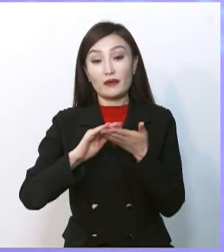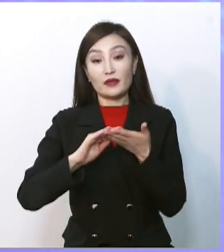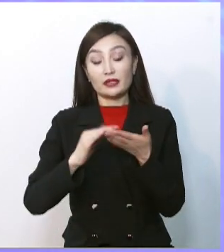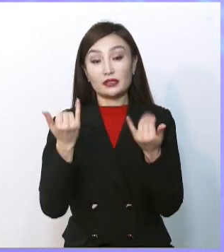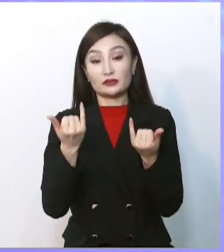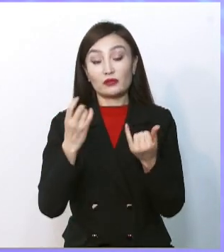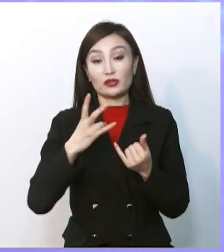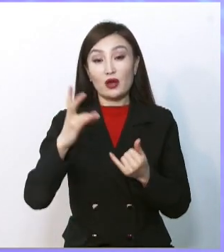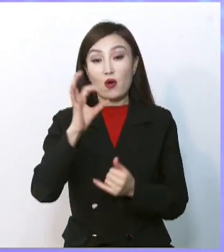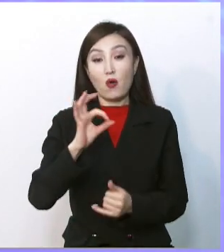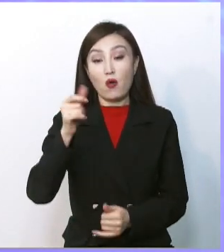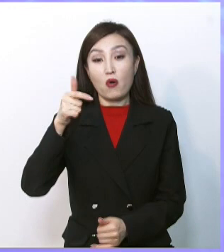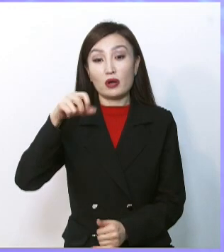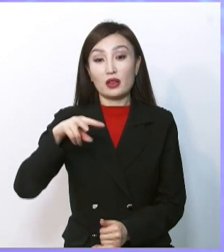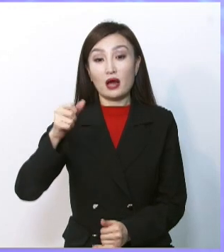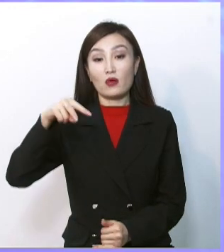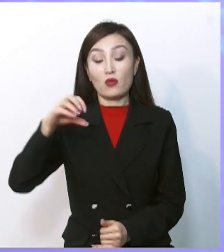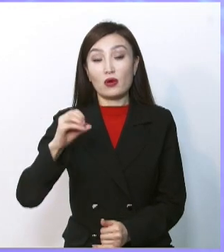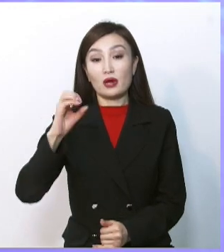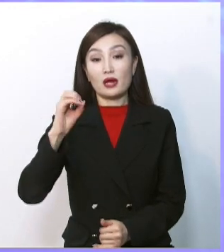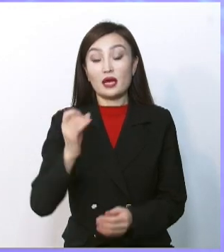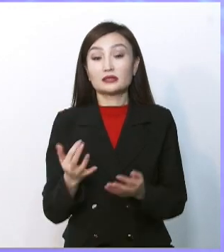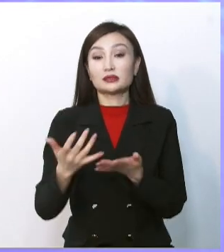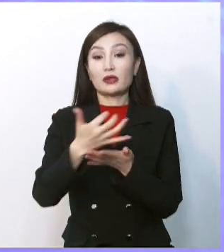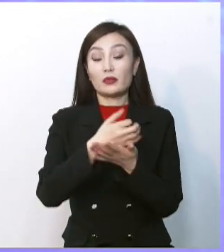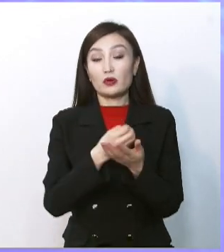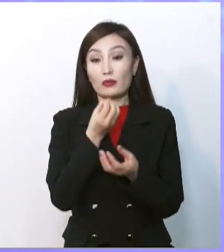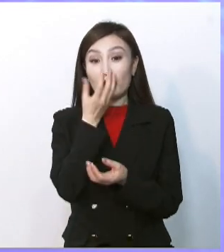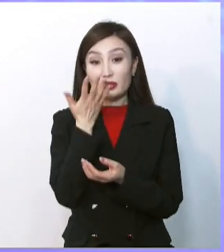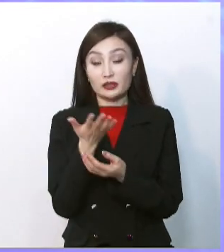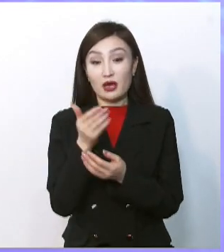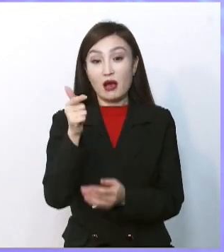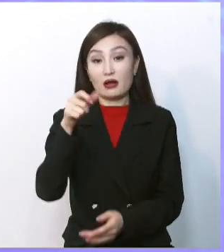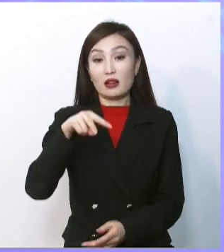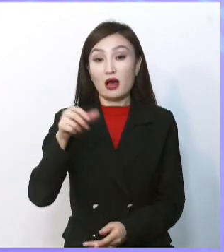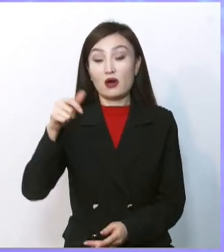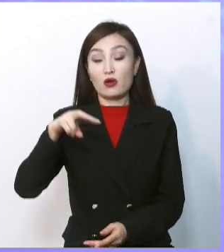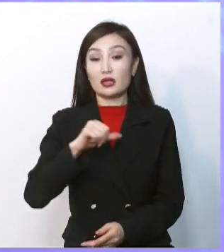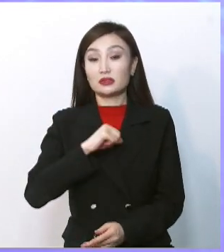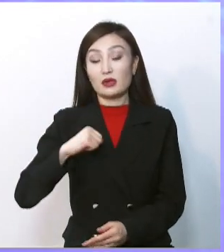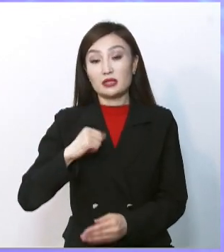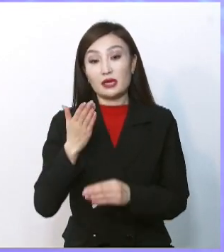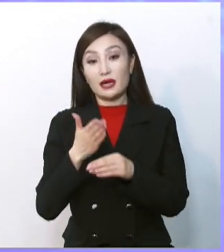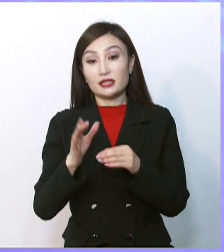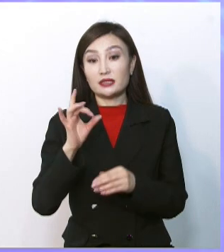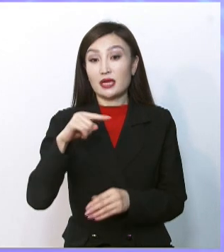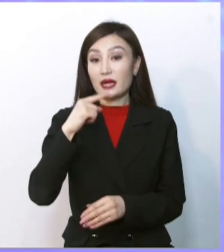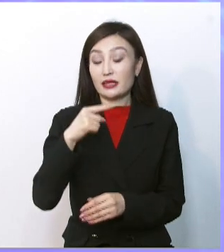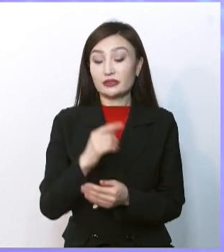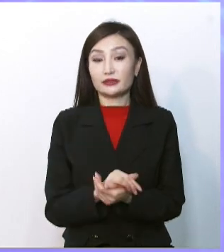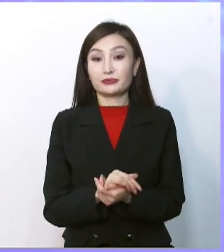повторили сегодня о глаголе. Соберем ромашку – глагол. Глагол – это самостоятельная часть